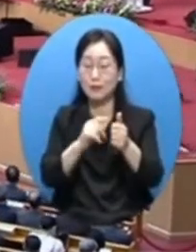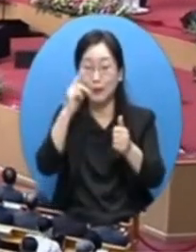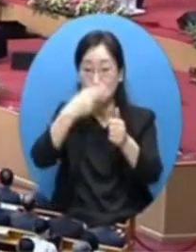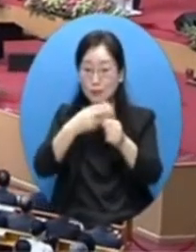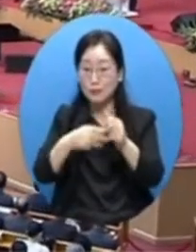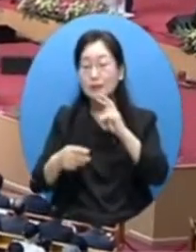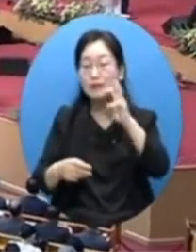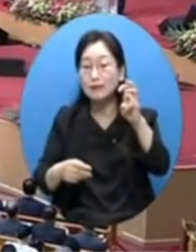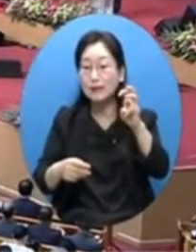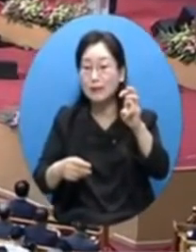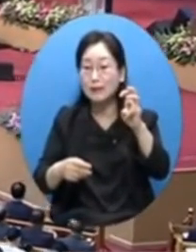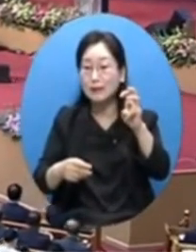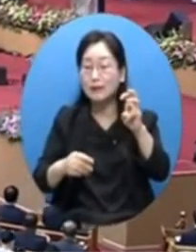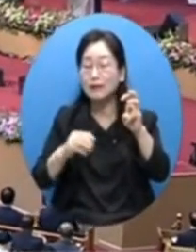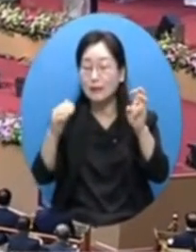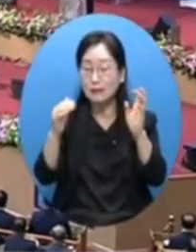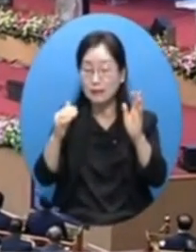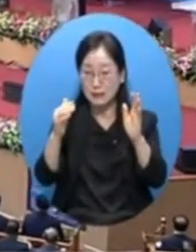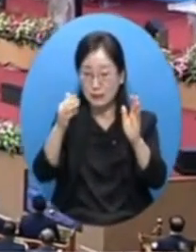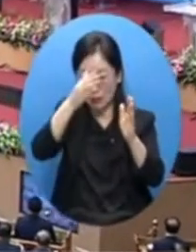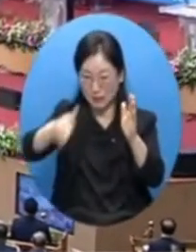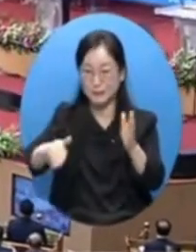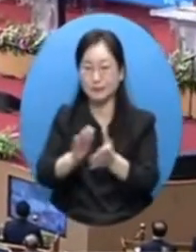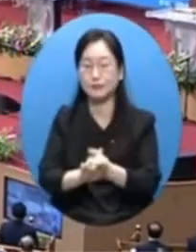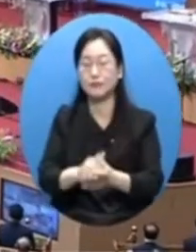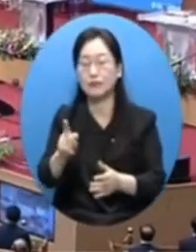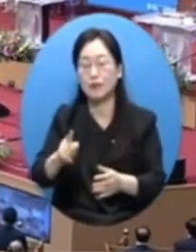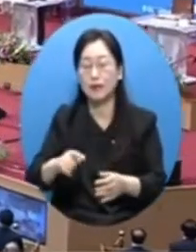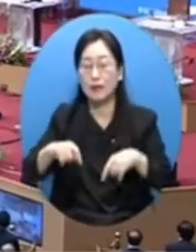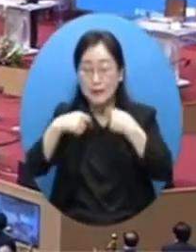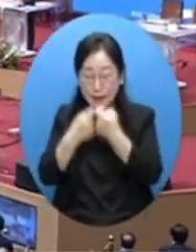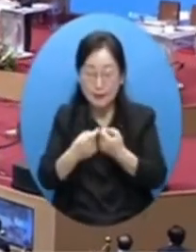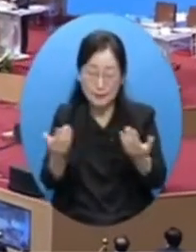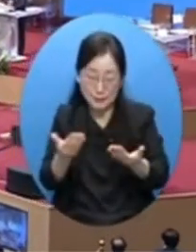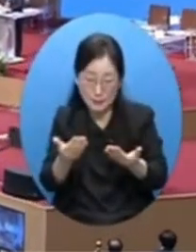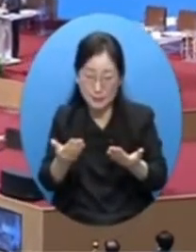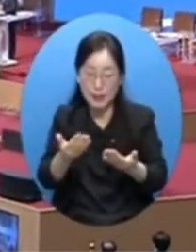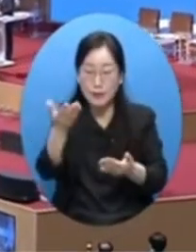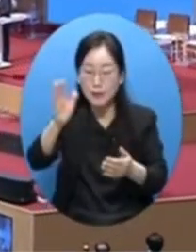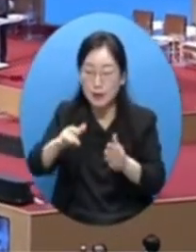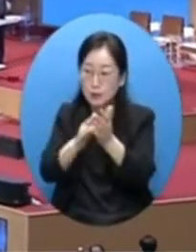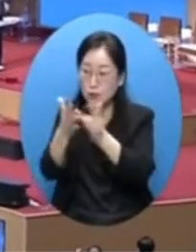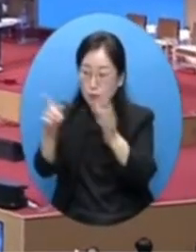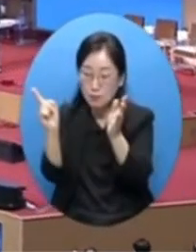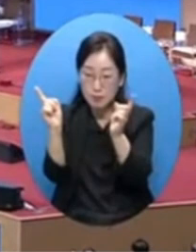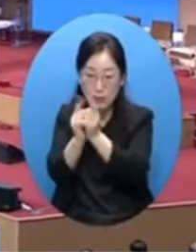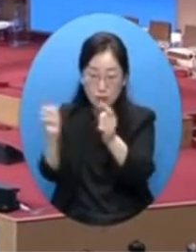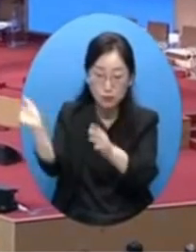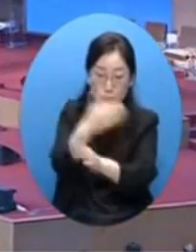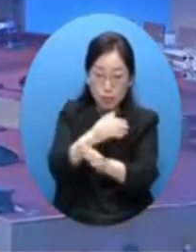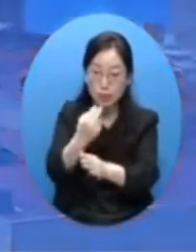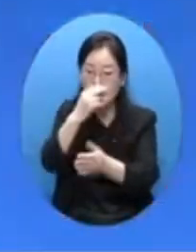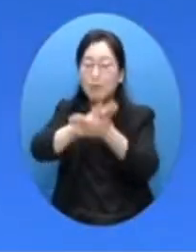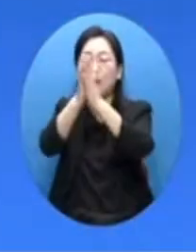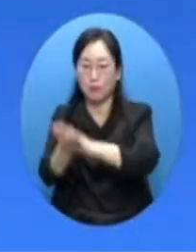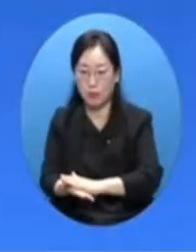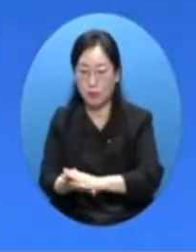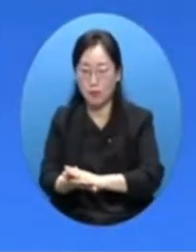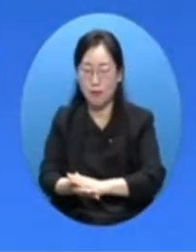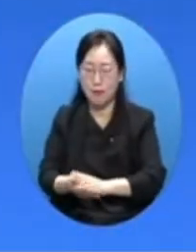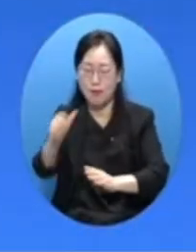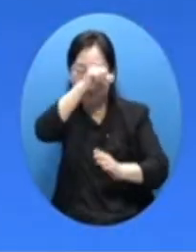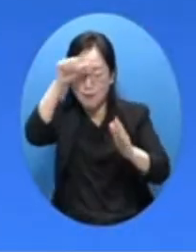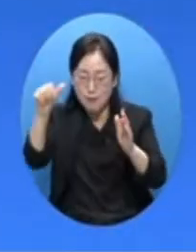자기 자신의 삶을 위해 살았지만은 예수 만난 다음 그의 운명이 바뀌어졌습니다. 그래서 남은 그 생이 하나님 보시기에